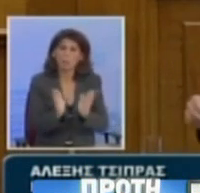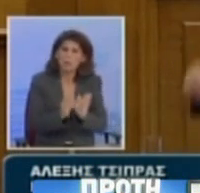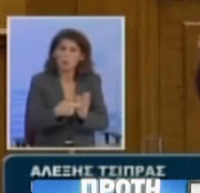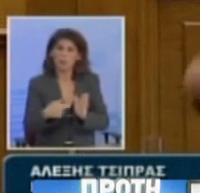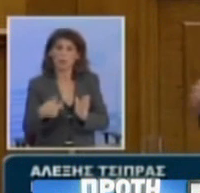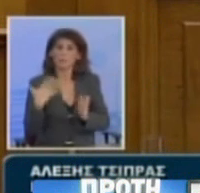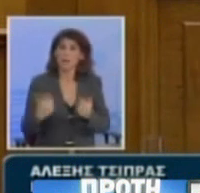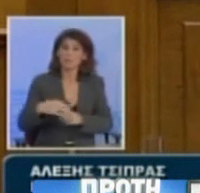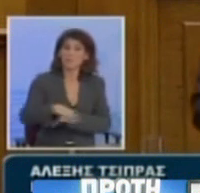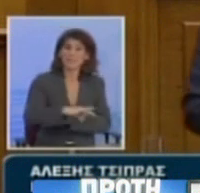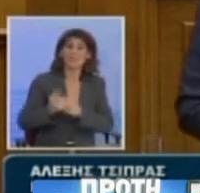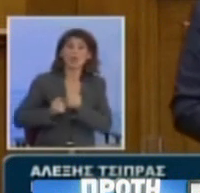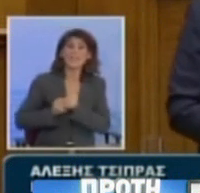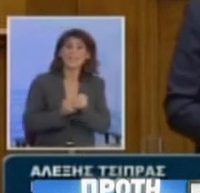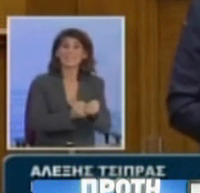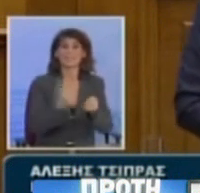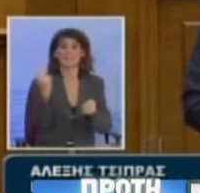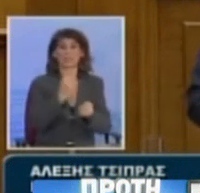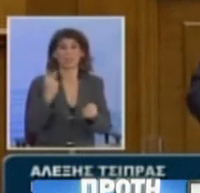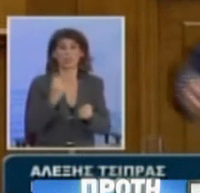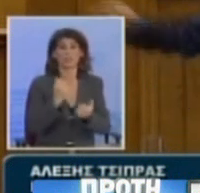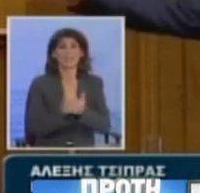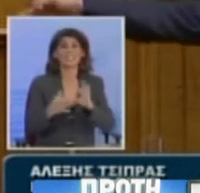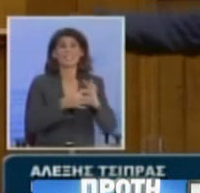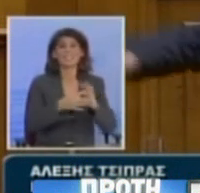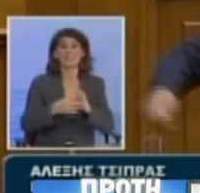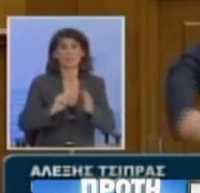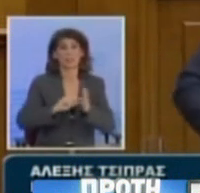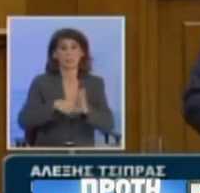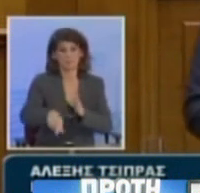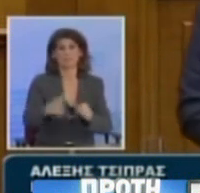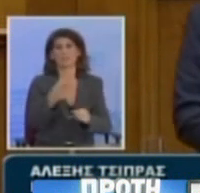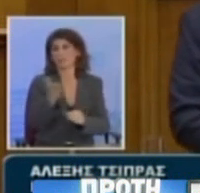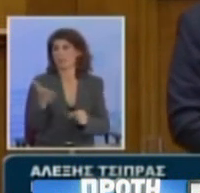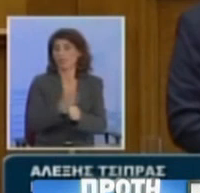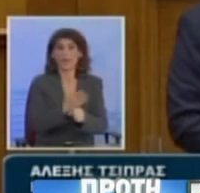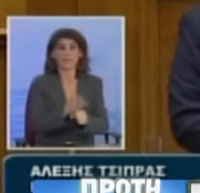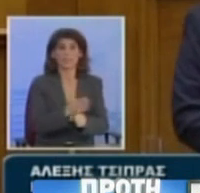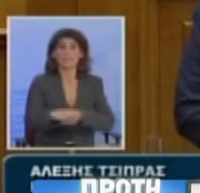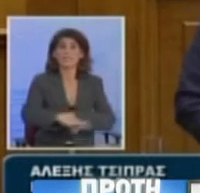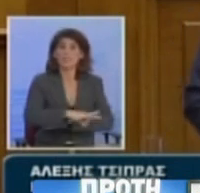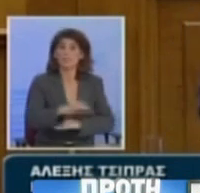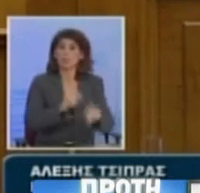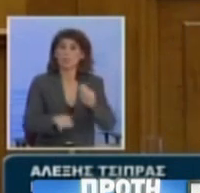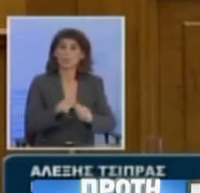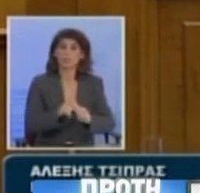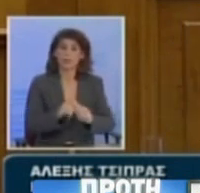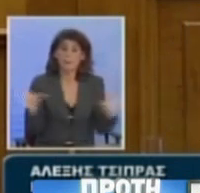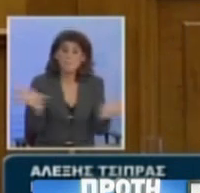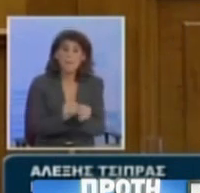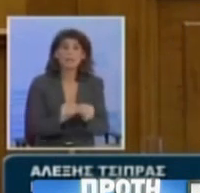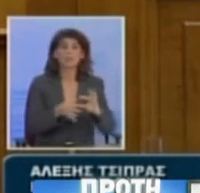Έχουμε σχέδιο ενίσχυσης της κοινωνικής και συνεταιριστικής οικονομίας που διαλύσατε. Σχέδιο για τη δημιουργία